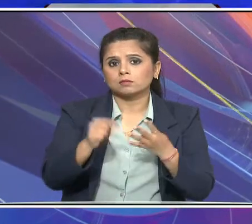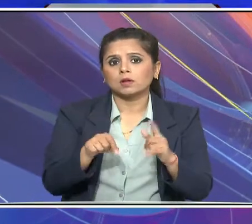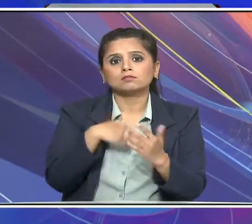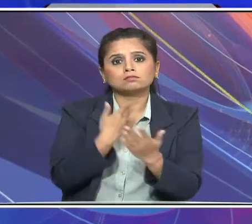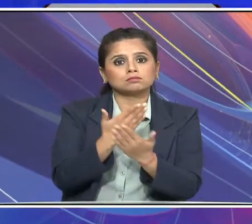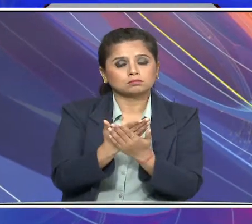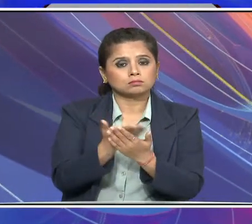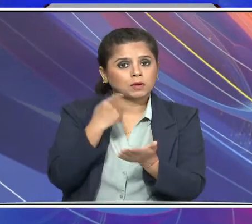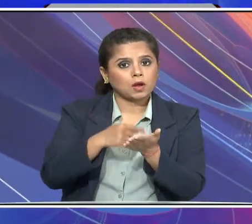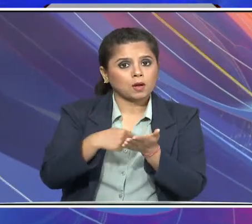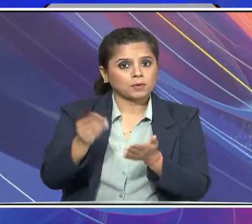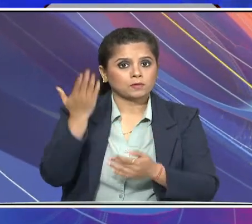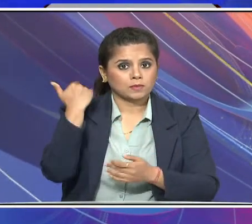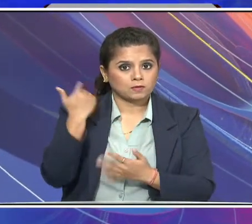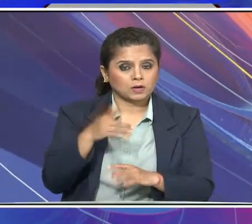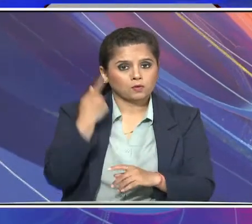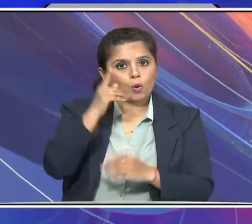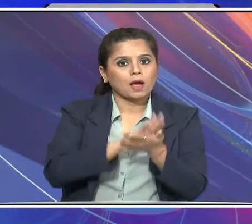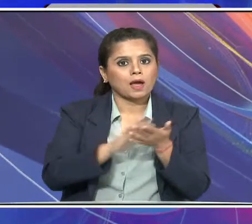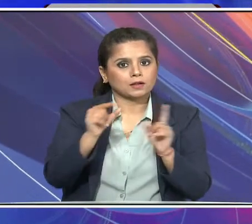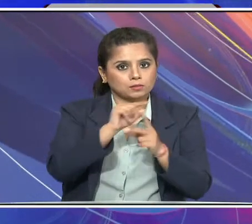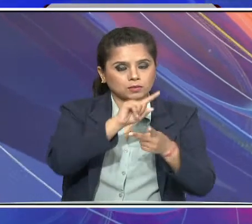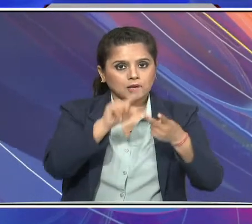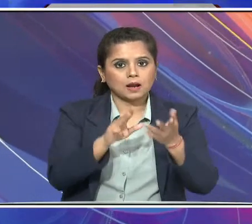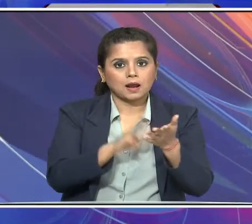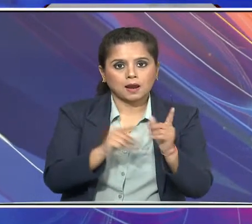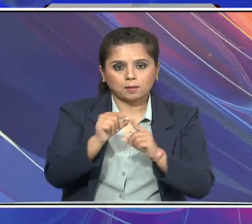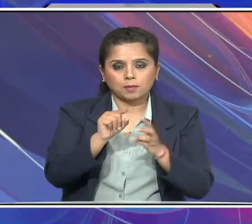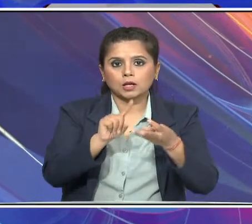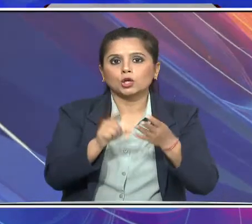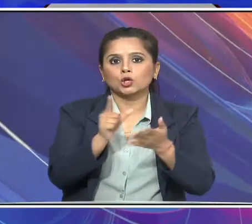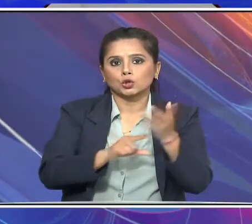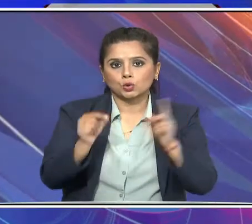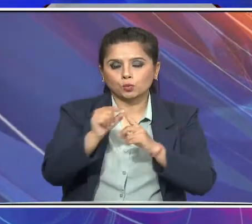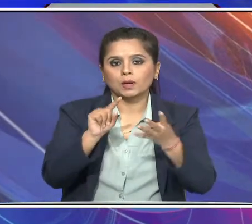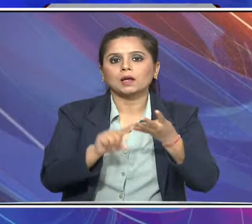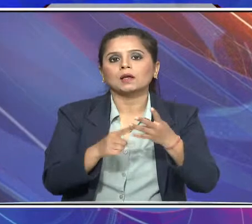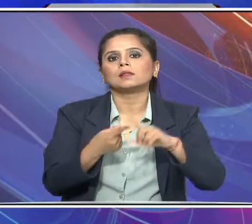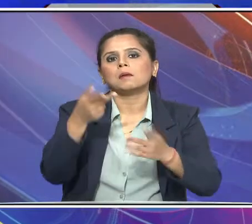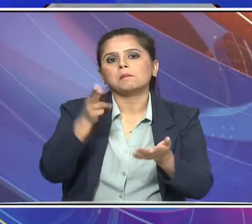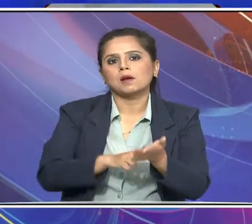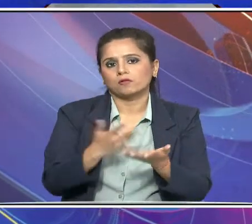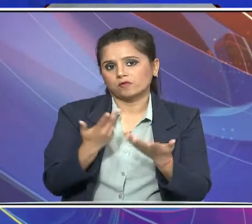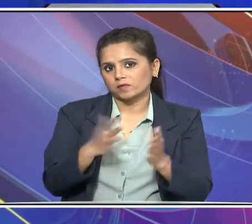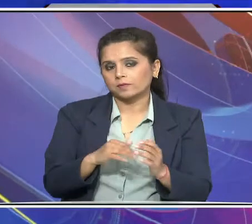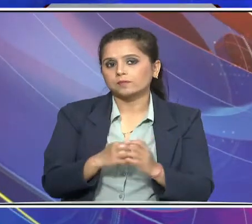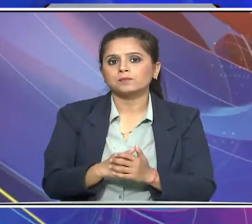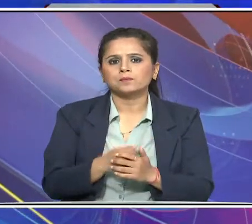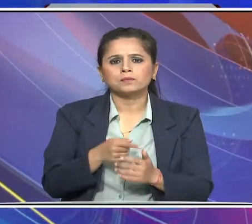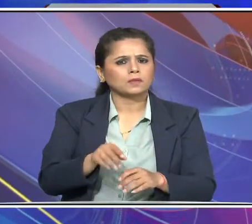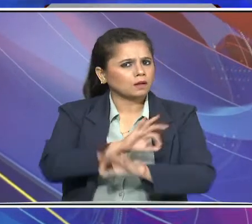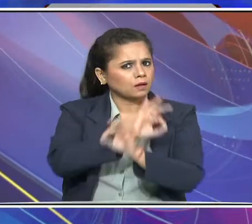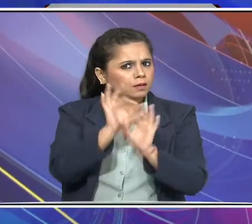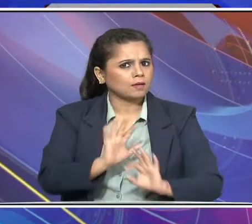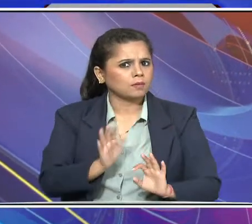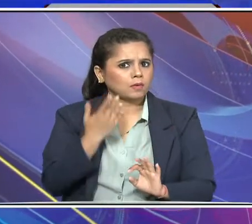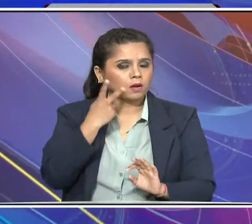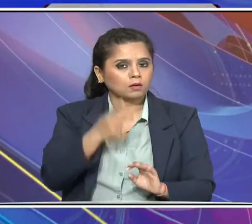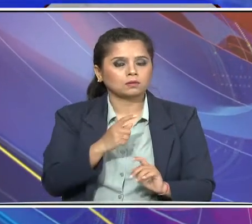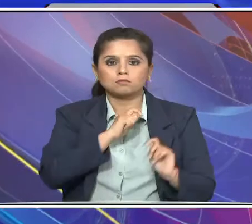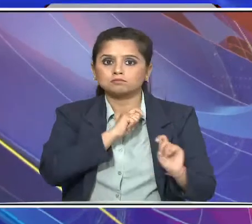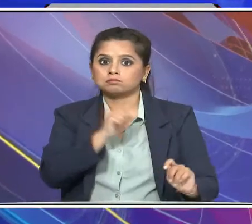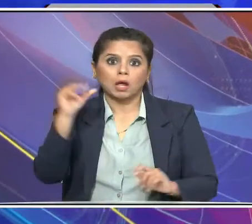इन डी पेस्ट पर हिमाचल प्रदेश मध्य प्रदेश उत्तर प्रदेश तमिलनाडु था इस ऑलरेडी अट्रैक्टिंग